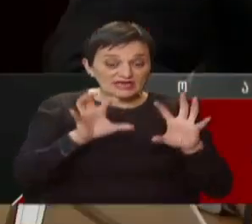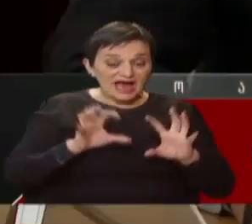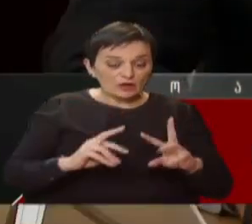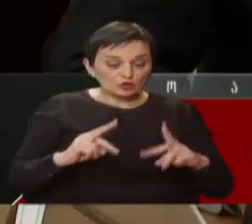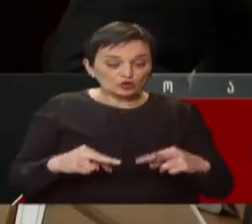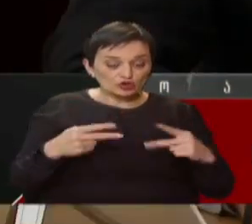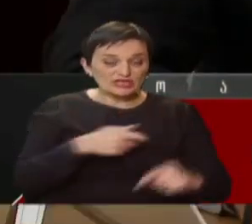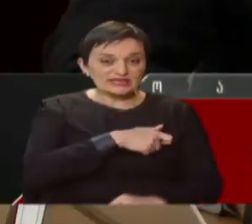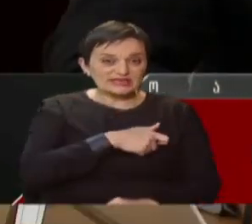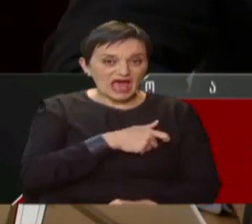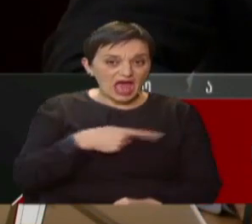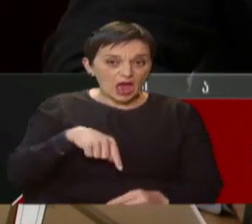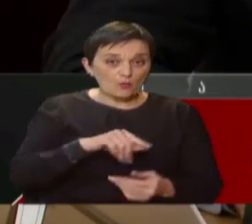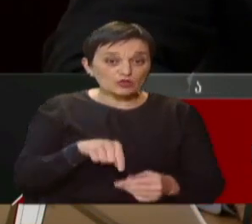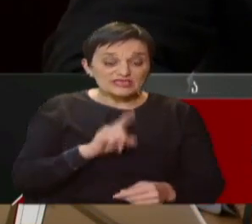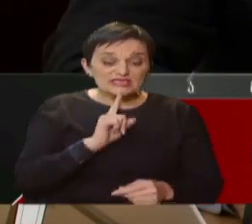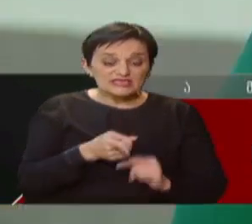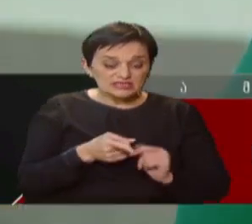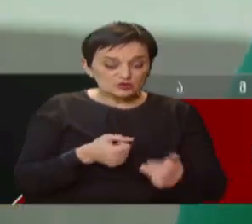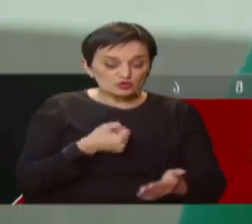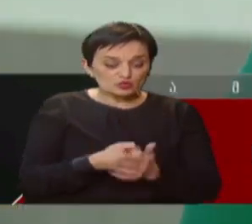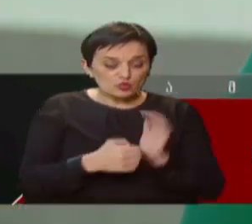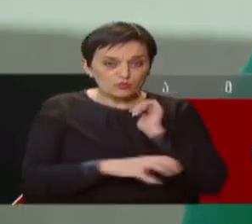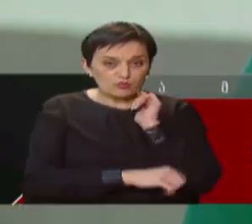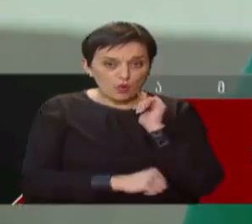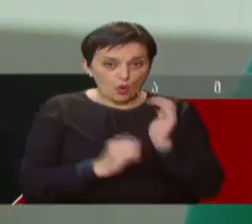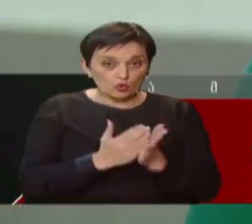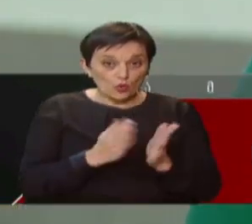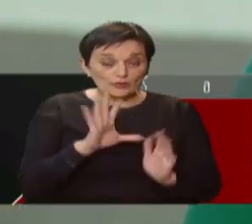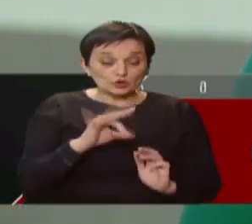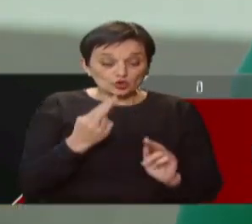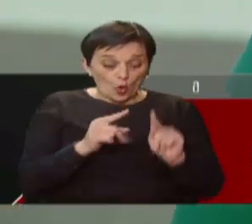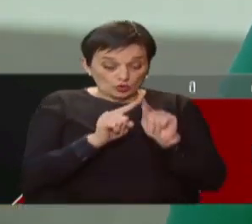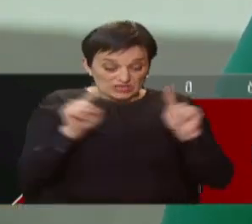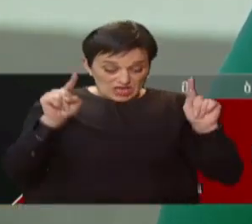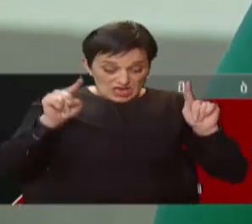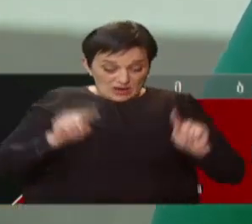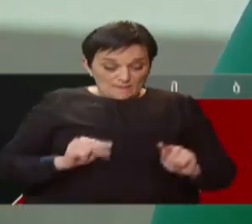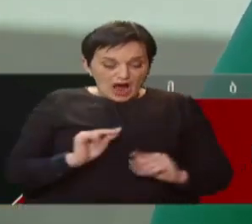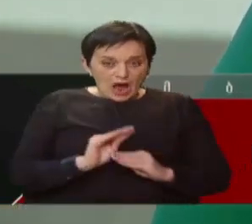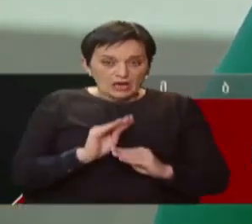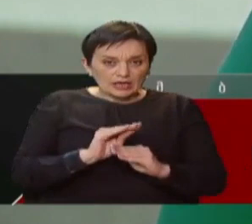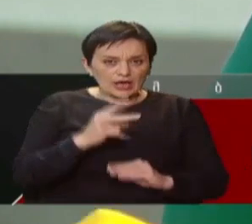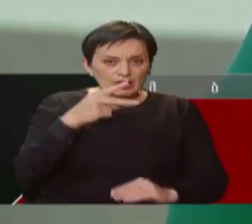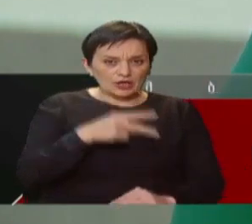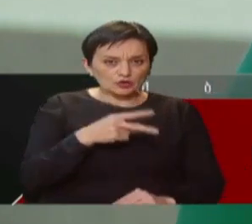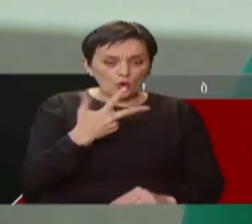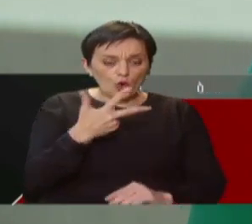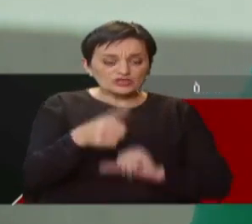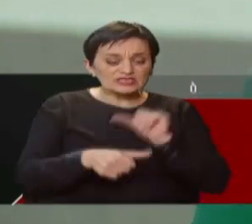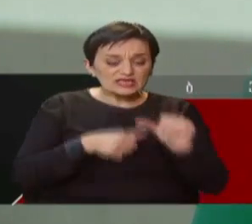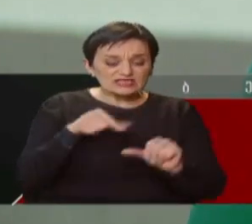shesatsvlelat ki deputatebs vada tslis bolomde akvt. Socialuri paketis indeksatsia ikegmeba 2023 tslidan,